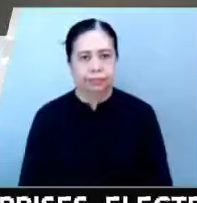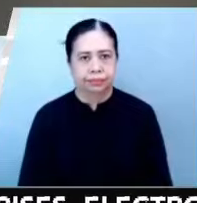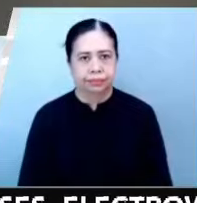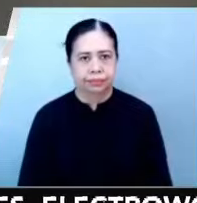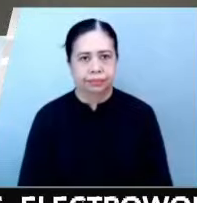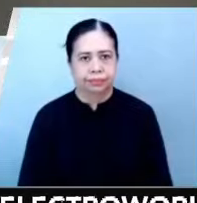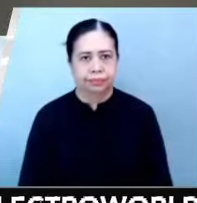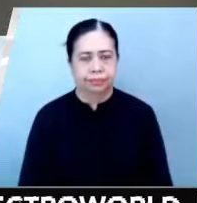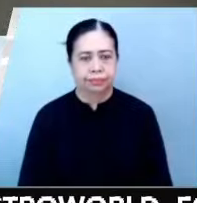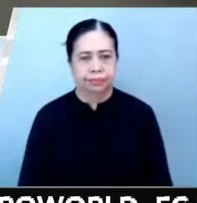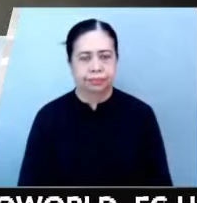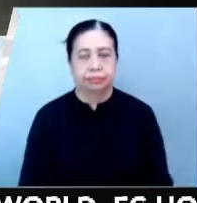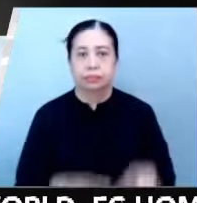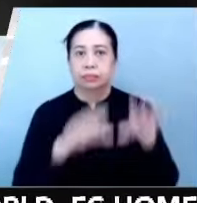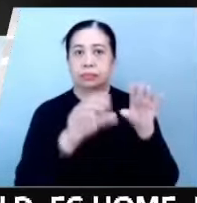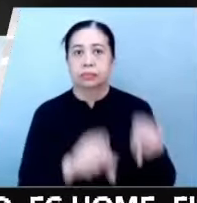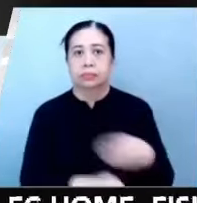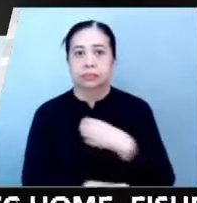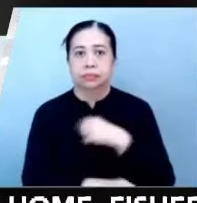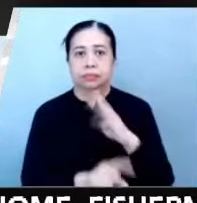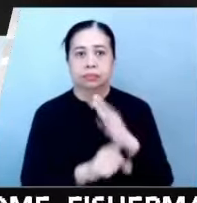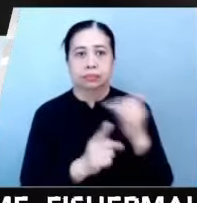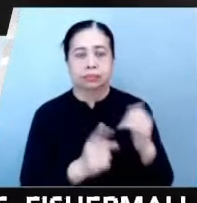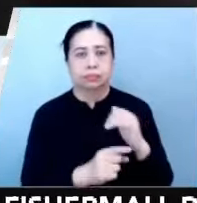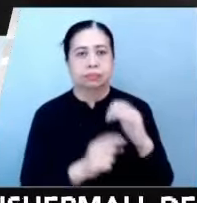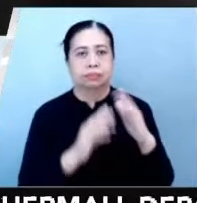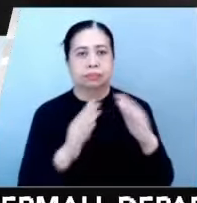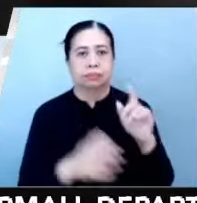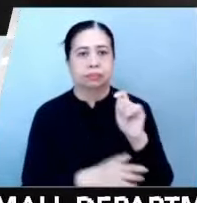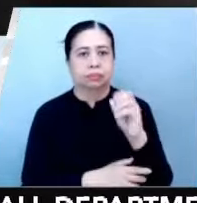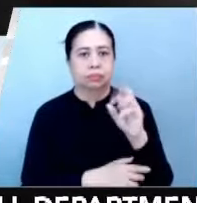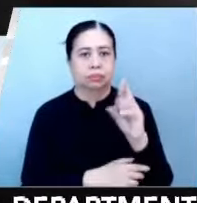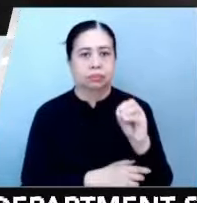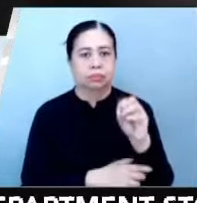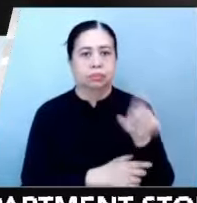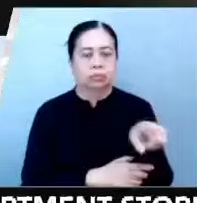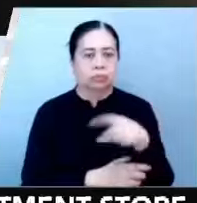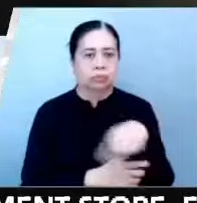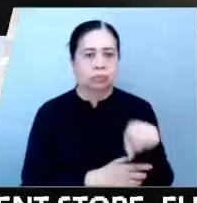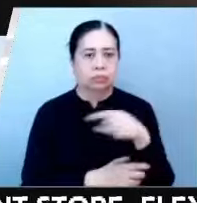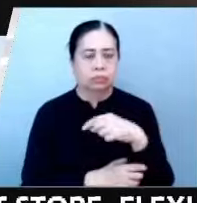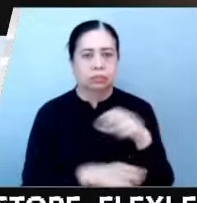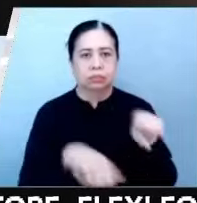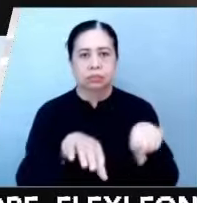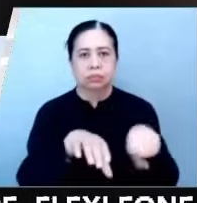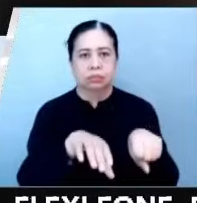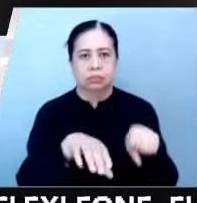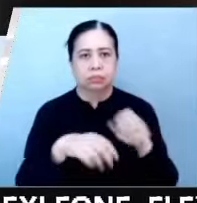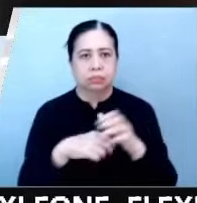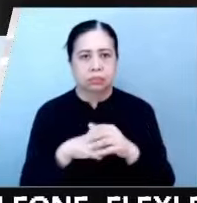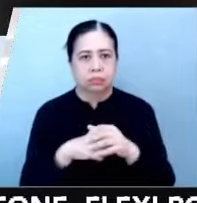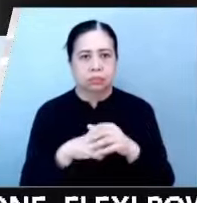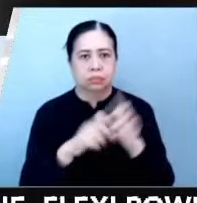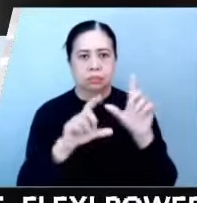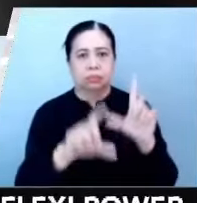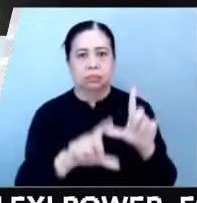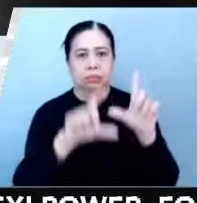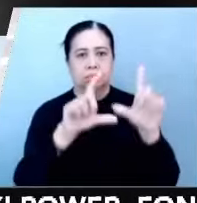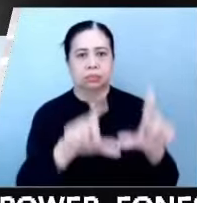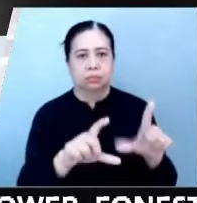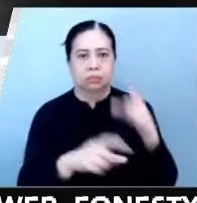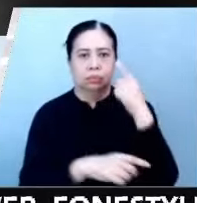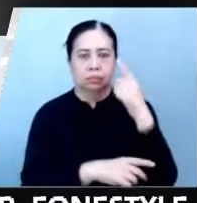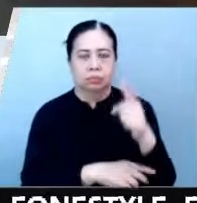Inaresto ng pulisya sa Barangay Bahay Toro, Quezon City ang 39-anyos na tricycle driver na subject ng warrant of arrest para sa kasong 2 counts